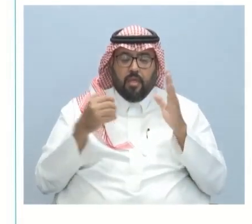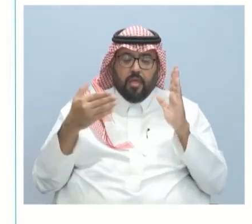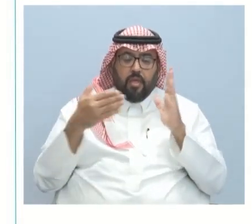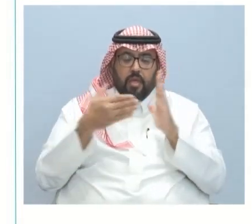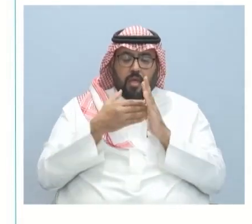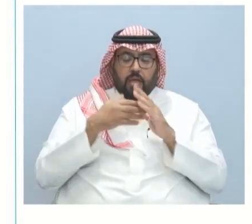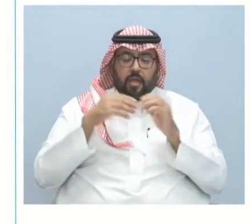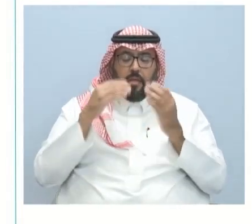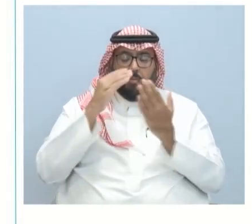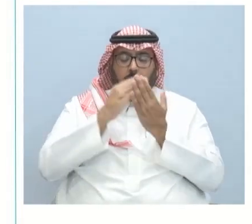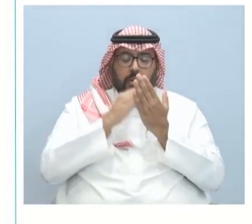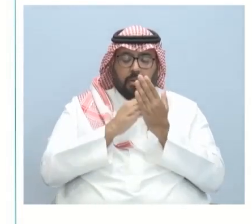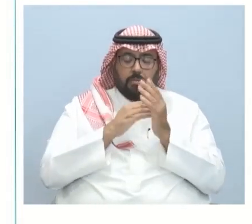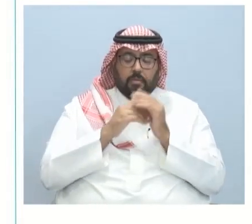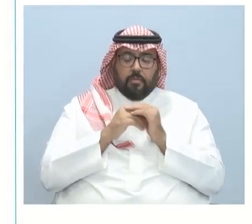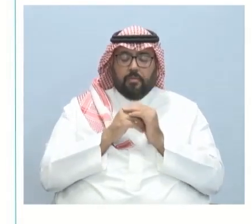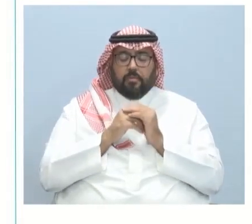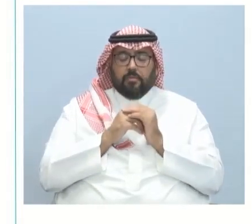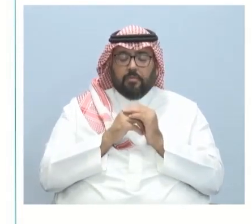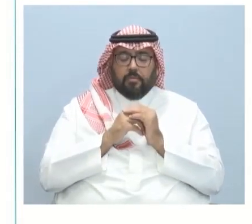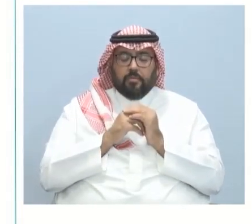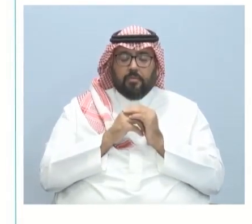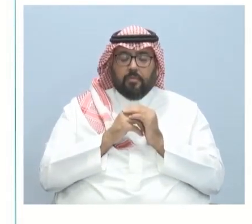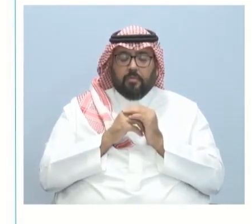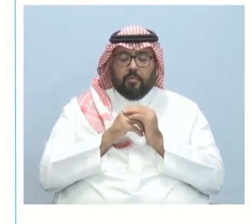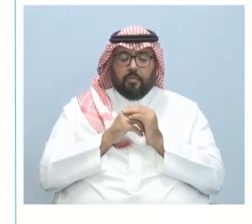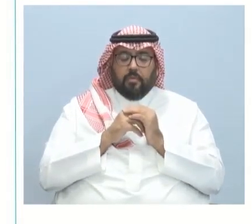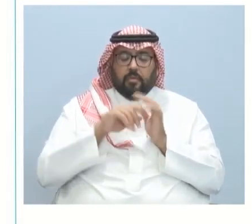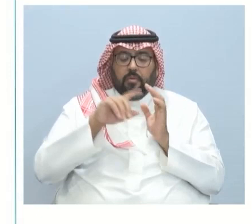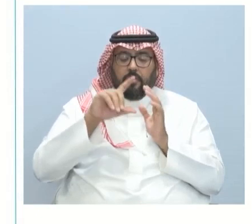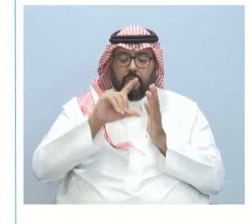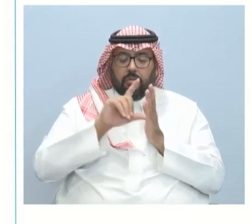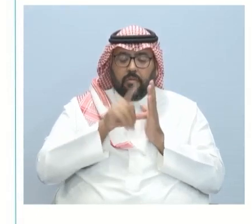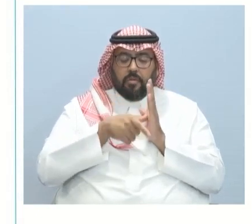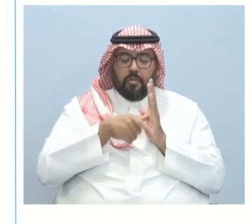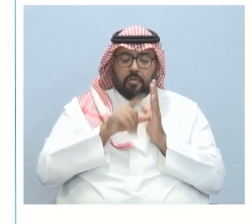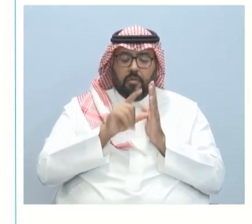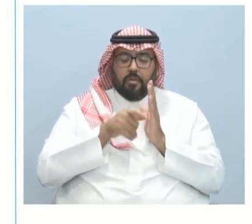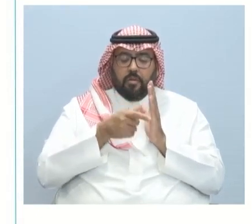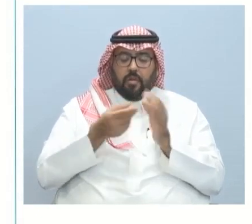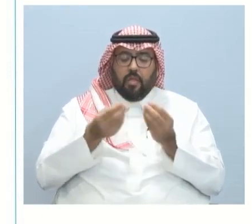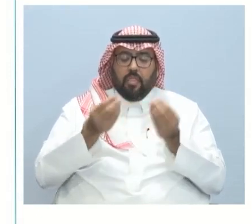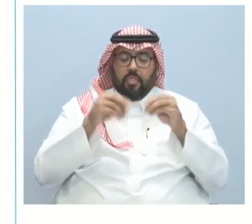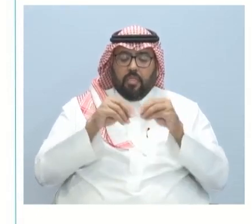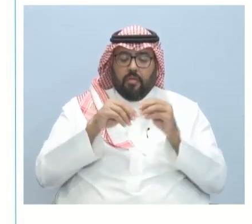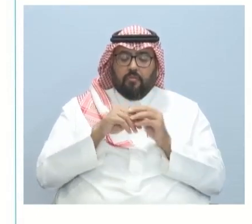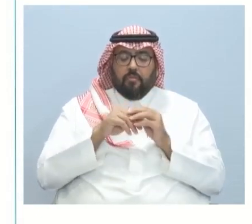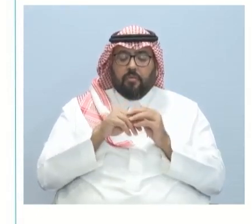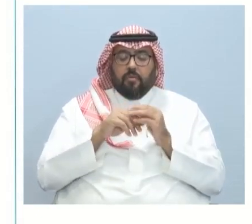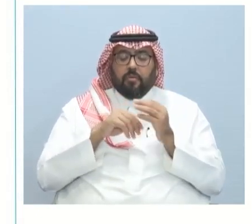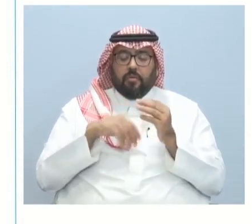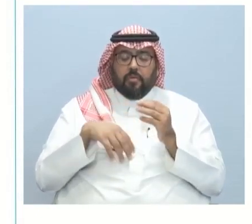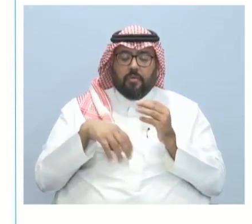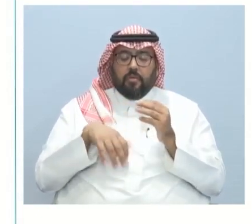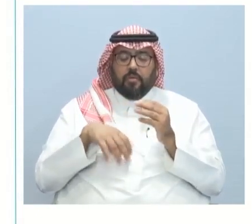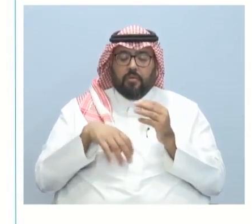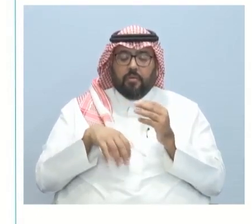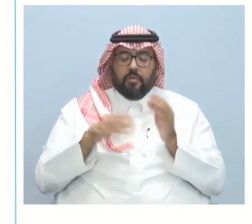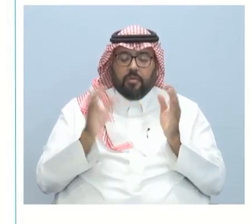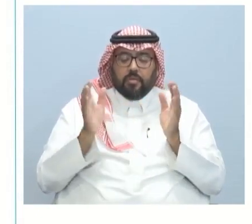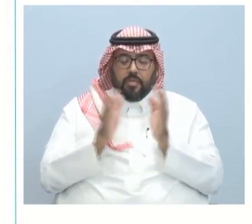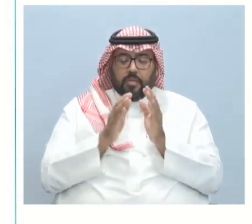برنامج انشاته في هذا الدرس هل يمكنك انشاء دائرتين اضافيتين حاول ان تنشئ دائره اصغر من الدائره